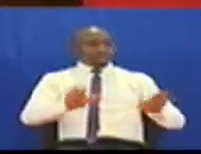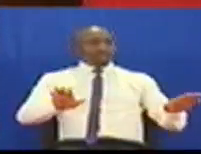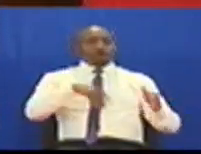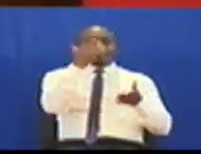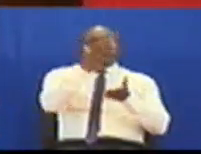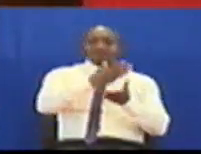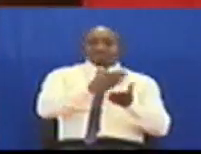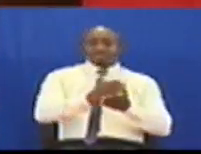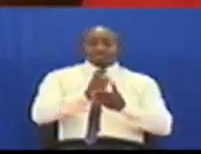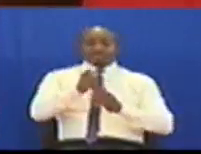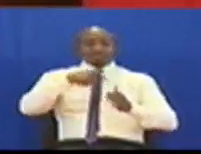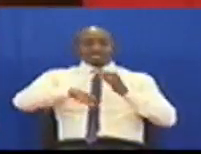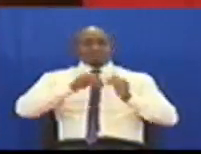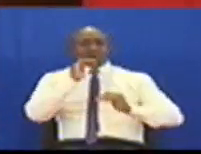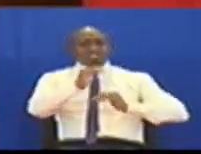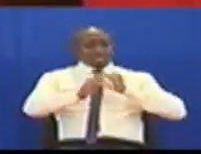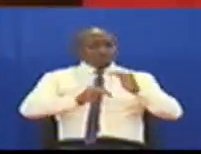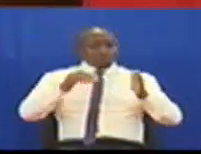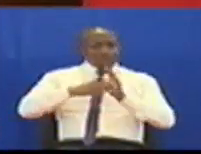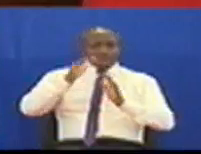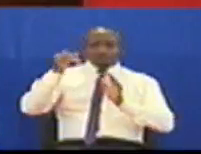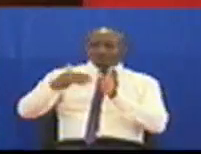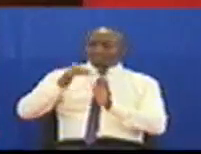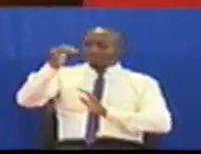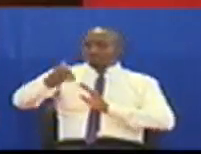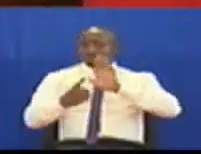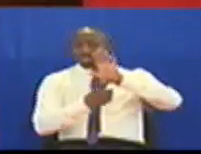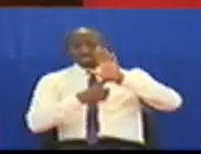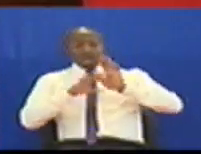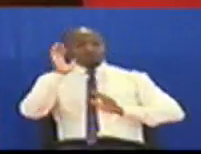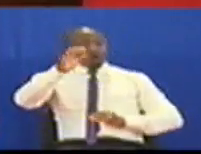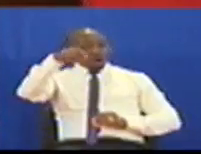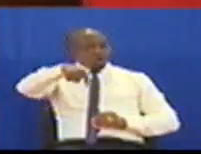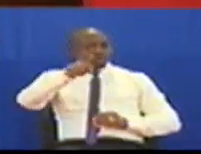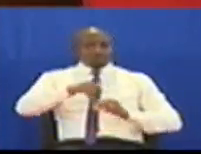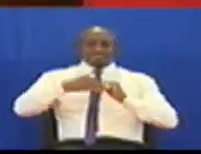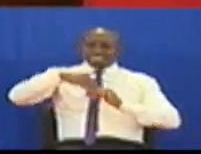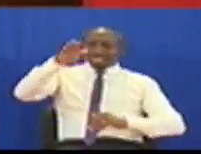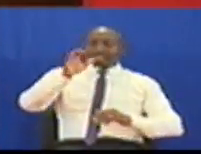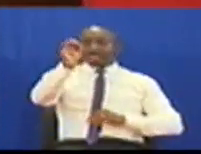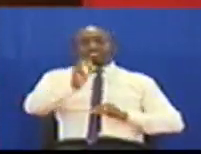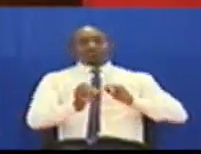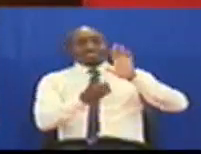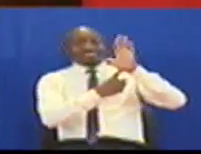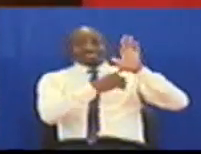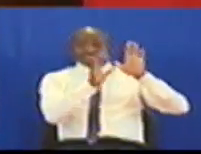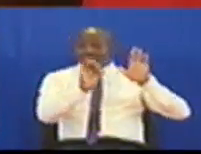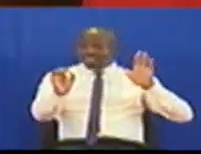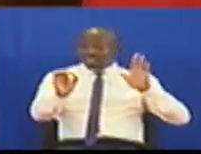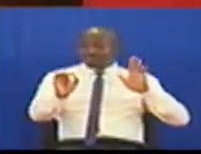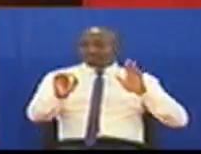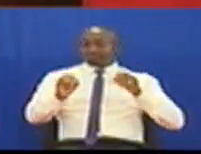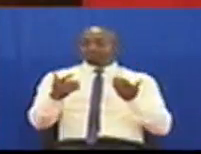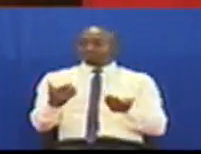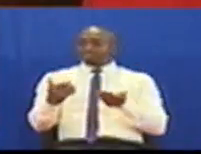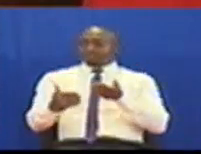imekamilisha, iko katika mchakato mpaka kufikia Juni mwezi huu itakuwa kwa zaidi ya 60%, imekamilisha ujenzi